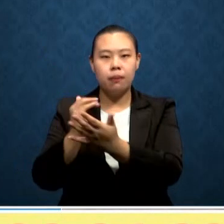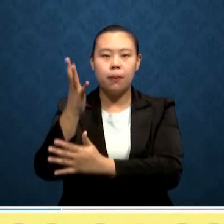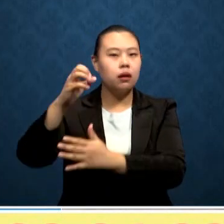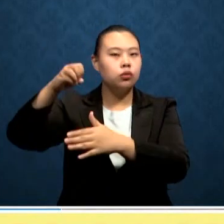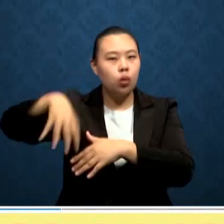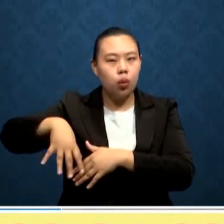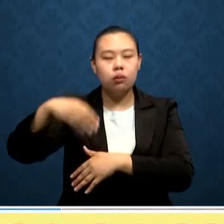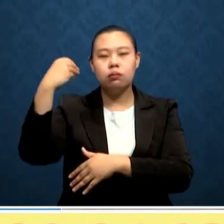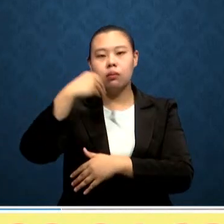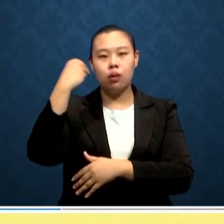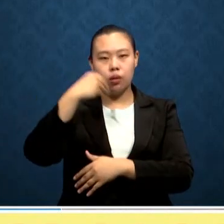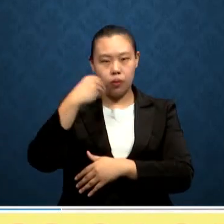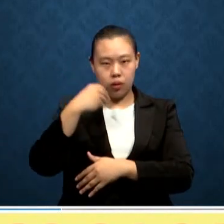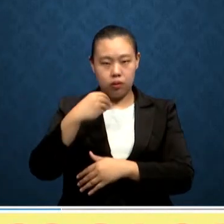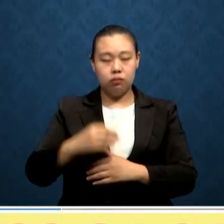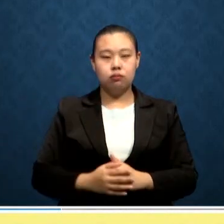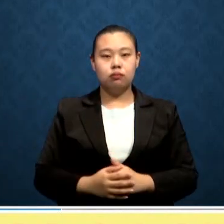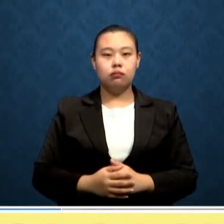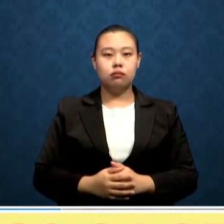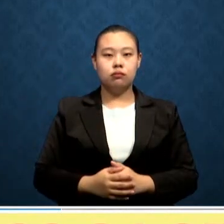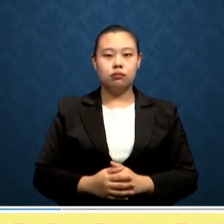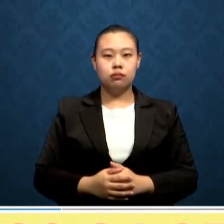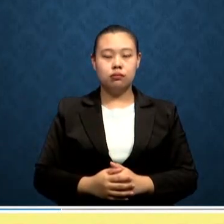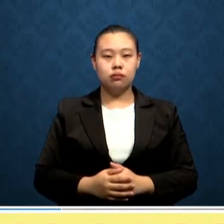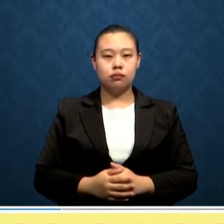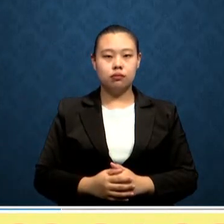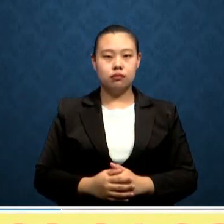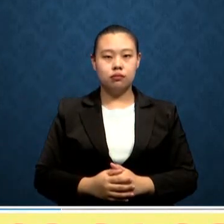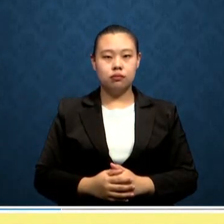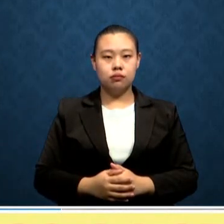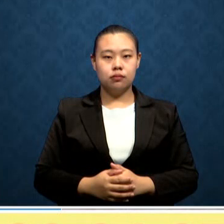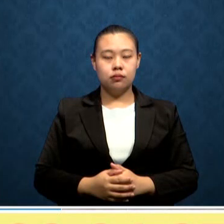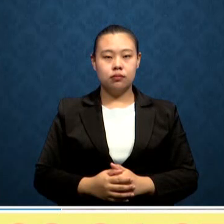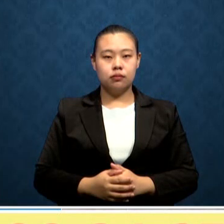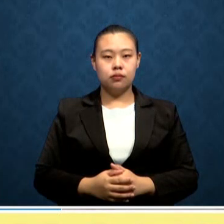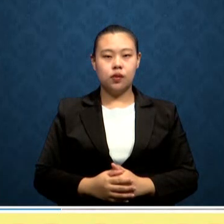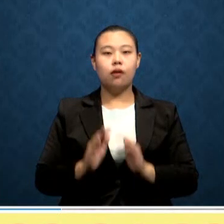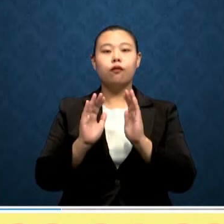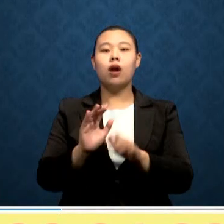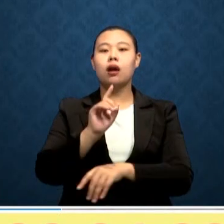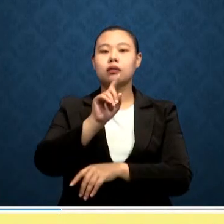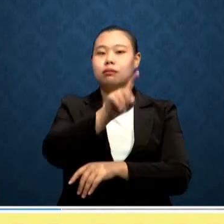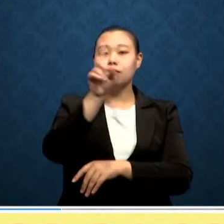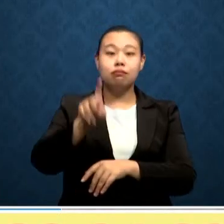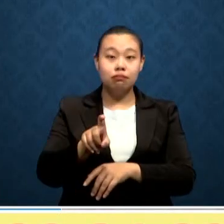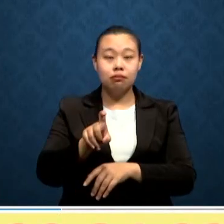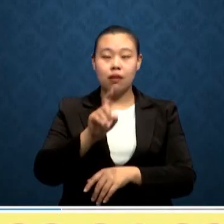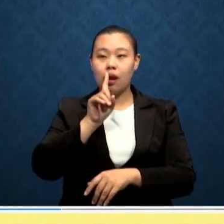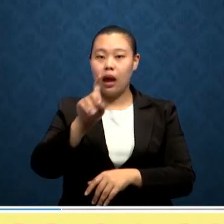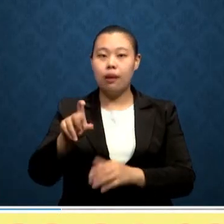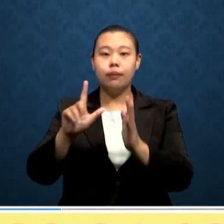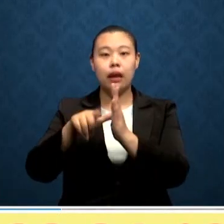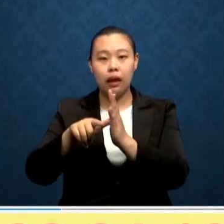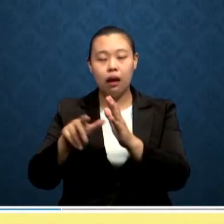สำรวจตกการเข้าประมูลทุกบริษัทอยากจะถามท่านเลขาหรือคณะกรรมการว่า